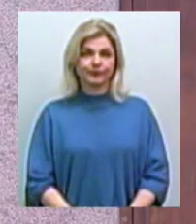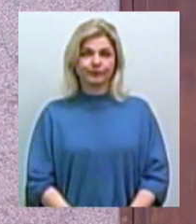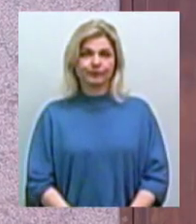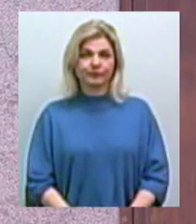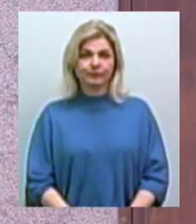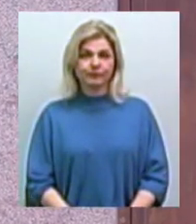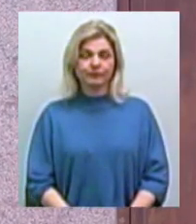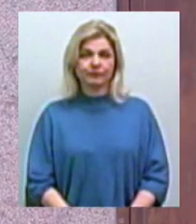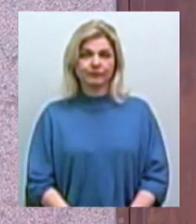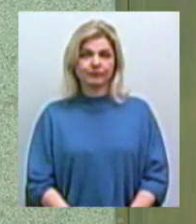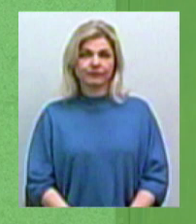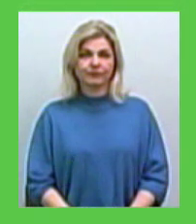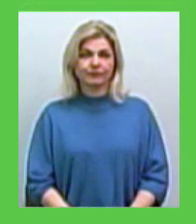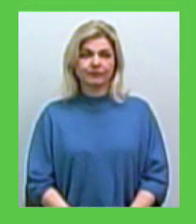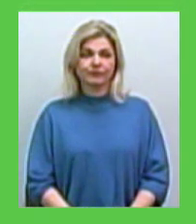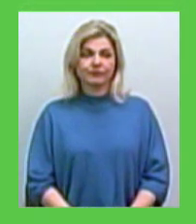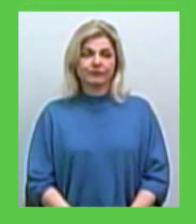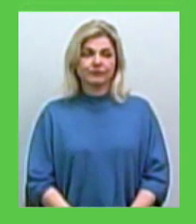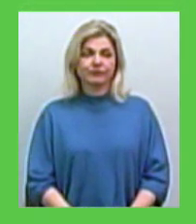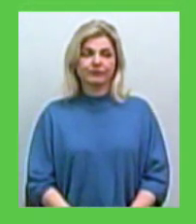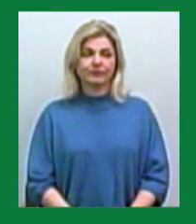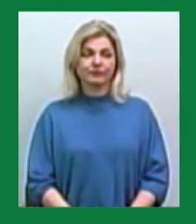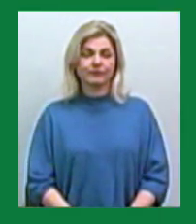на Суспільному. Миколаїв.